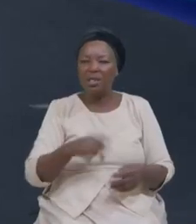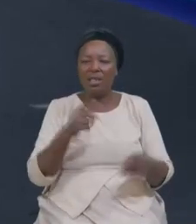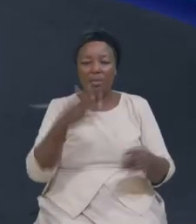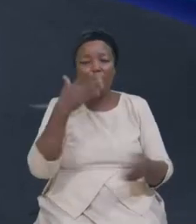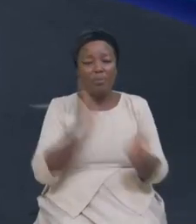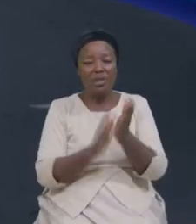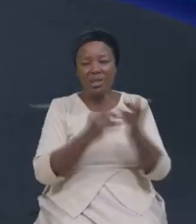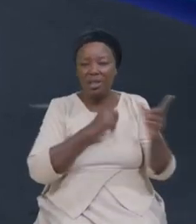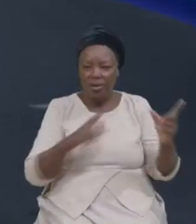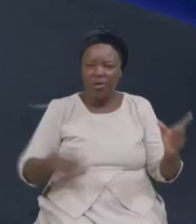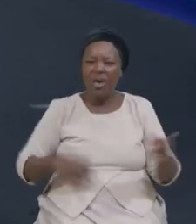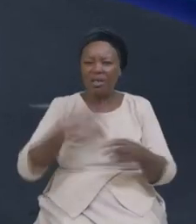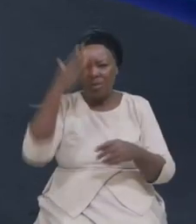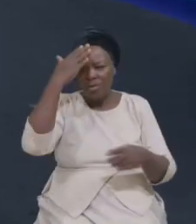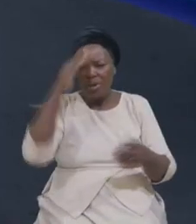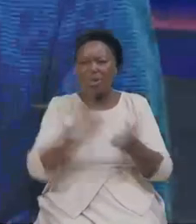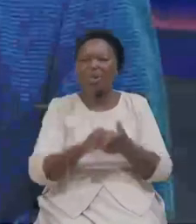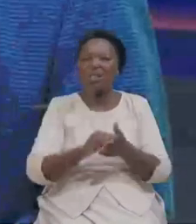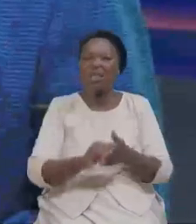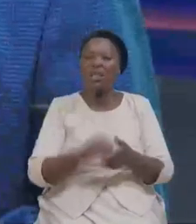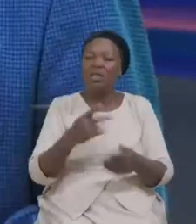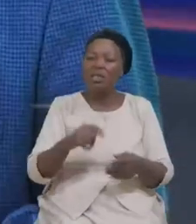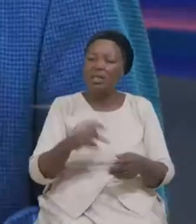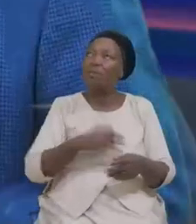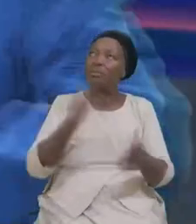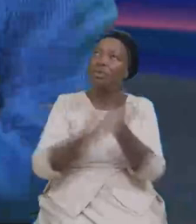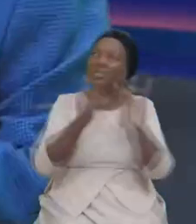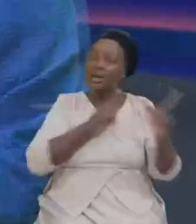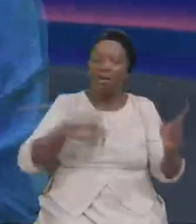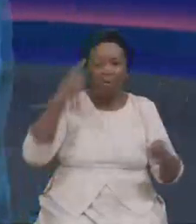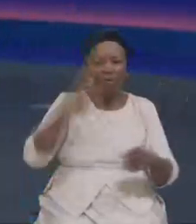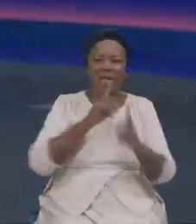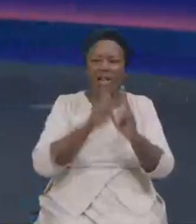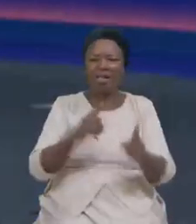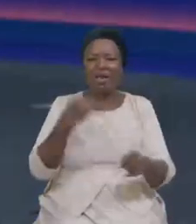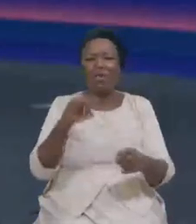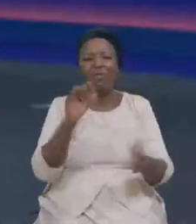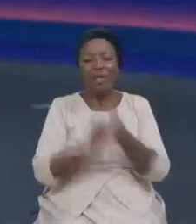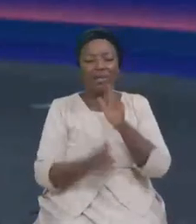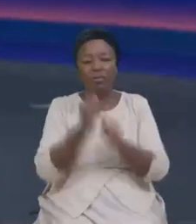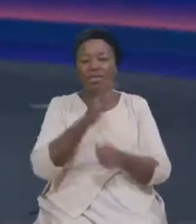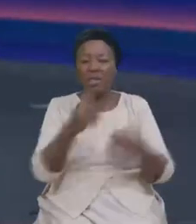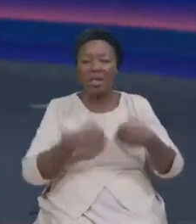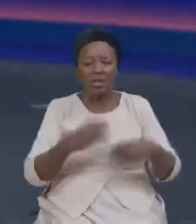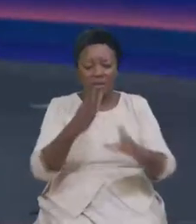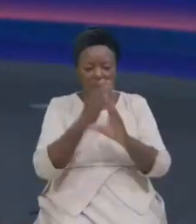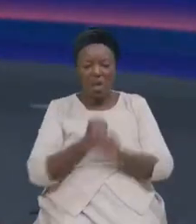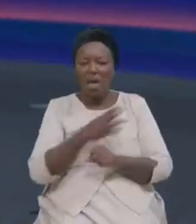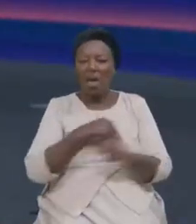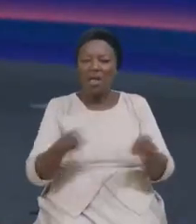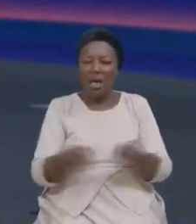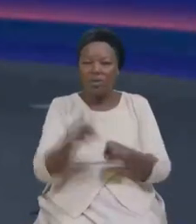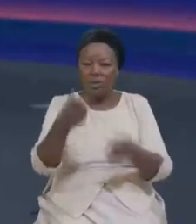Seigneur. Et ils l'ont loué pour l'exaucement qu'ils n'avaient pas vu. Et comme ils sont venus aujourd'hui, et nous louons le